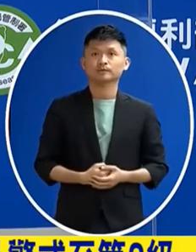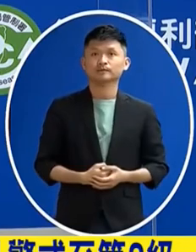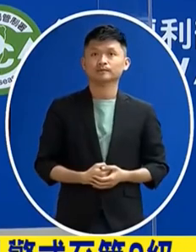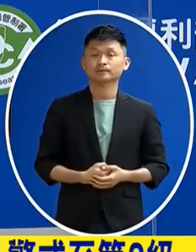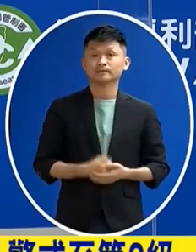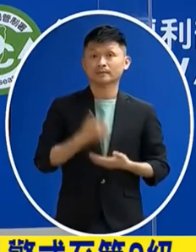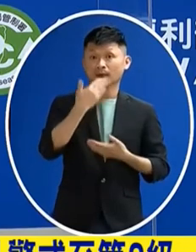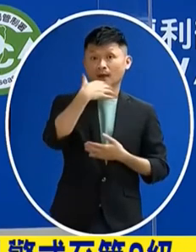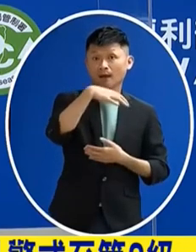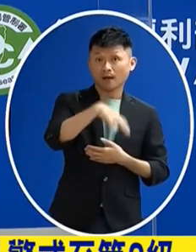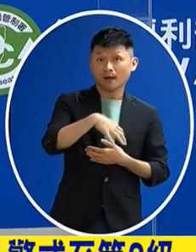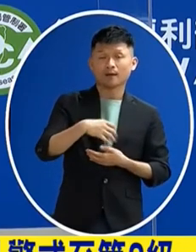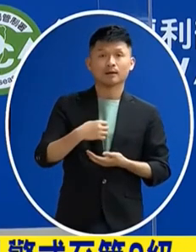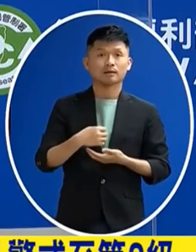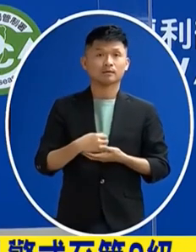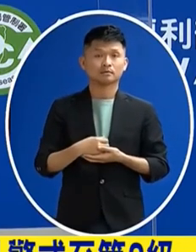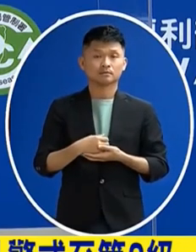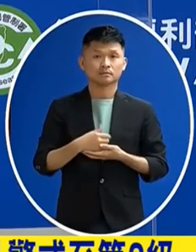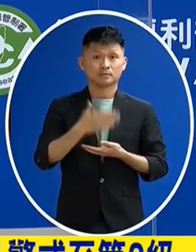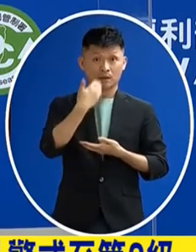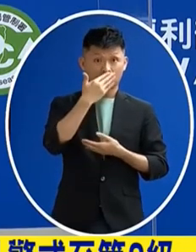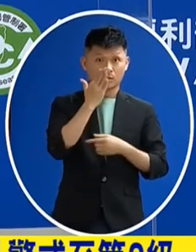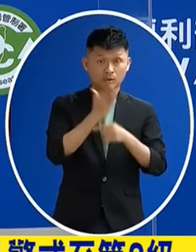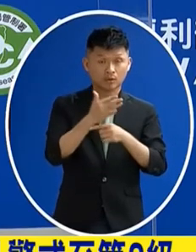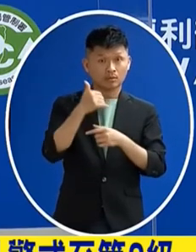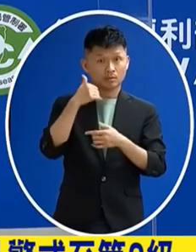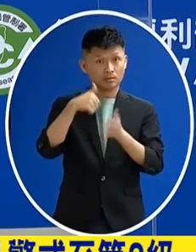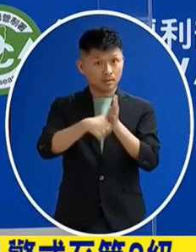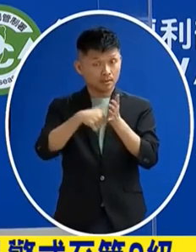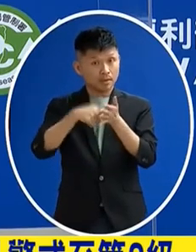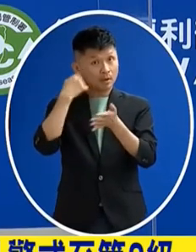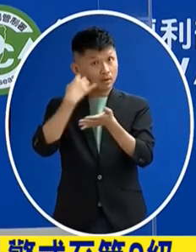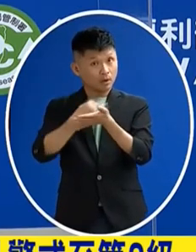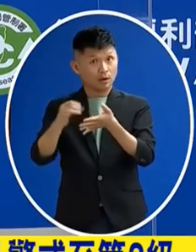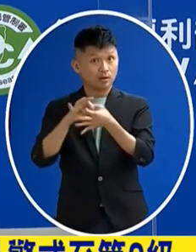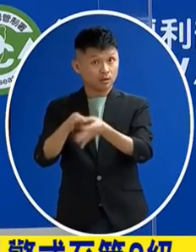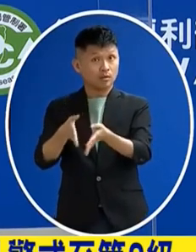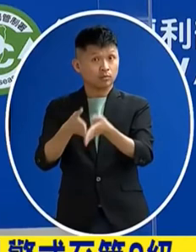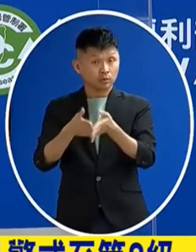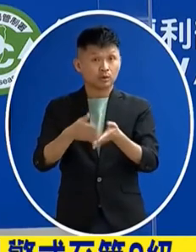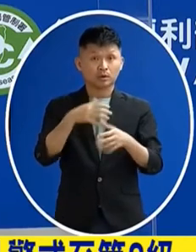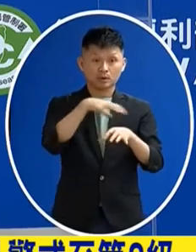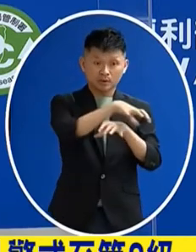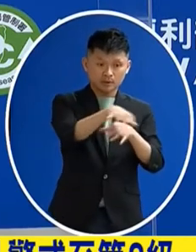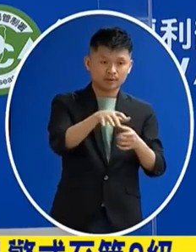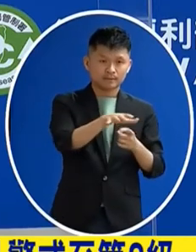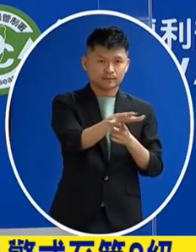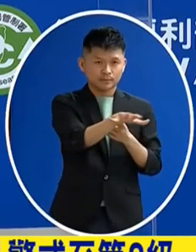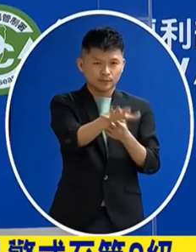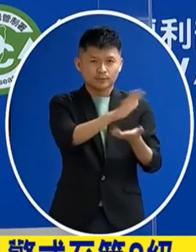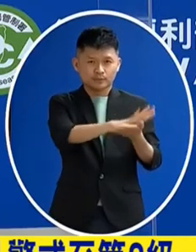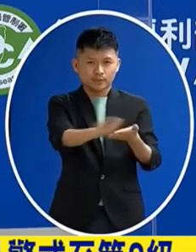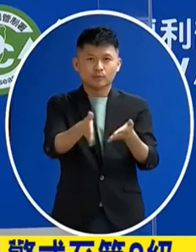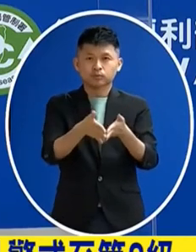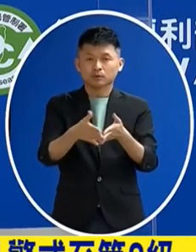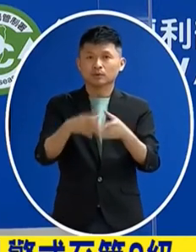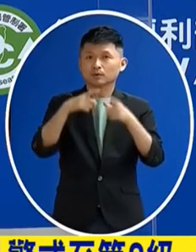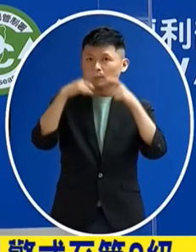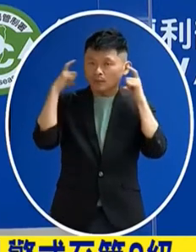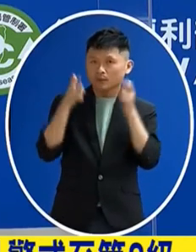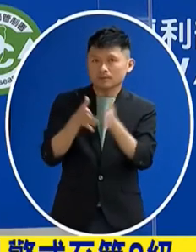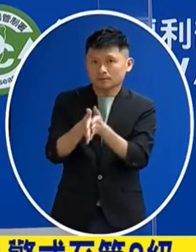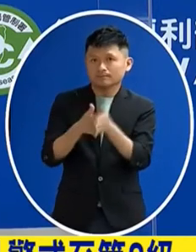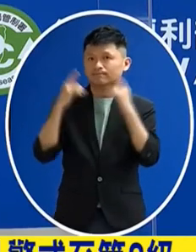那餐饮业应落实用餐10连制，环境定期清洁消毒，从业人员佩戴口罩、勤洗